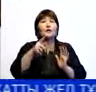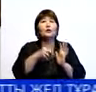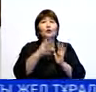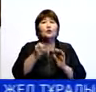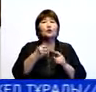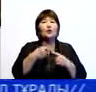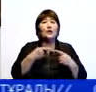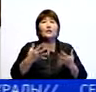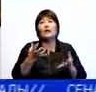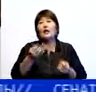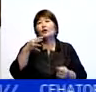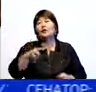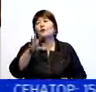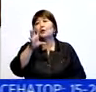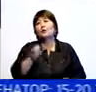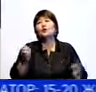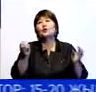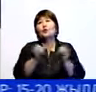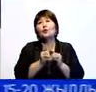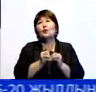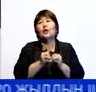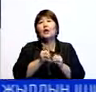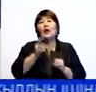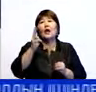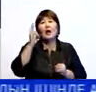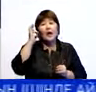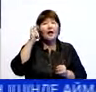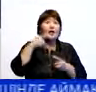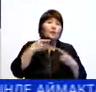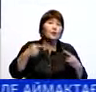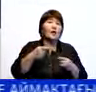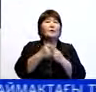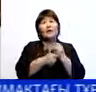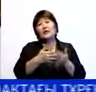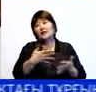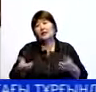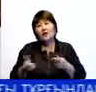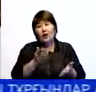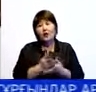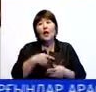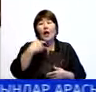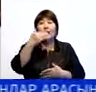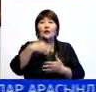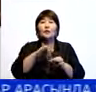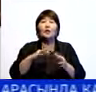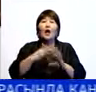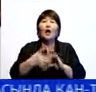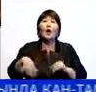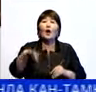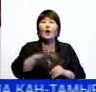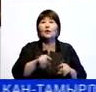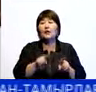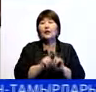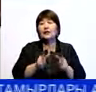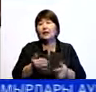паршын және 4510 қарабура мен тағы басқа қажетті материалдар қорлары жасақталған. Дегенмен атап өткен жөн, аудандар